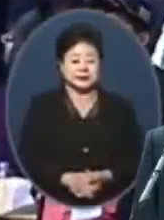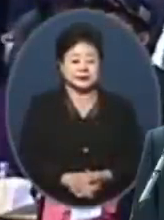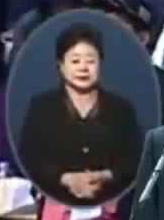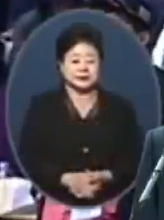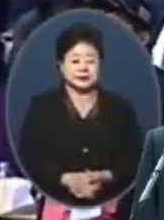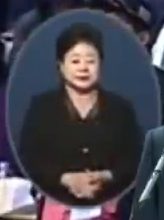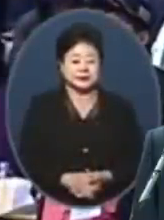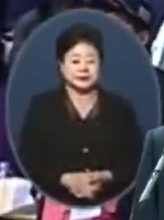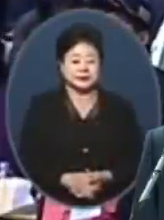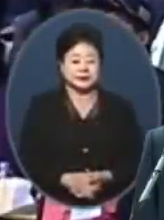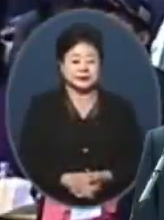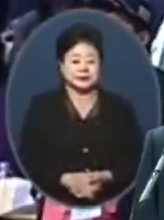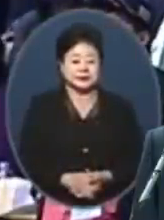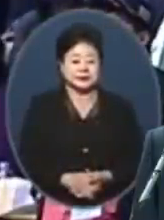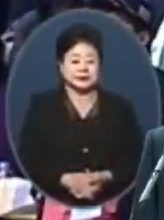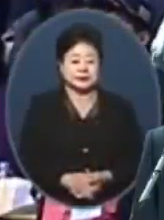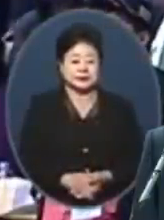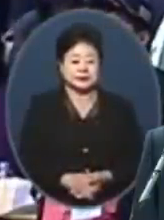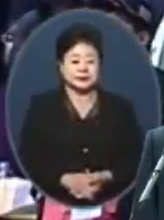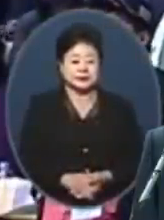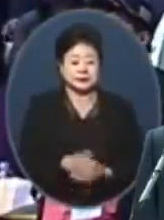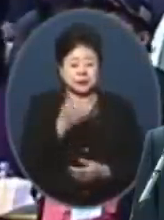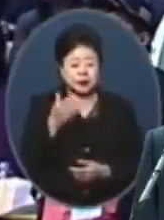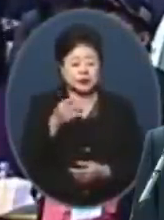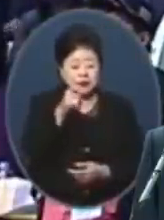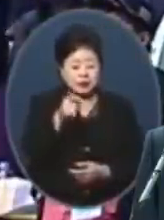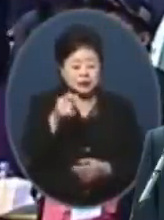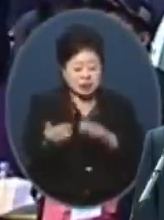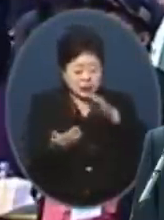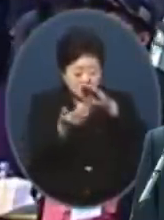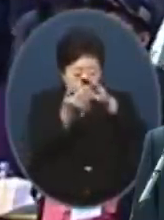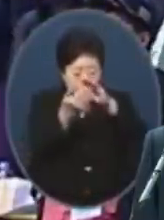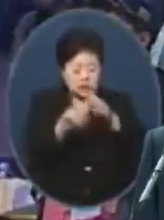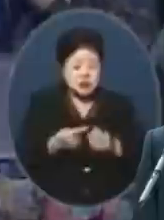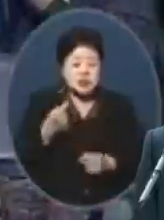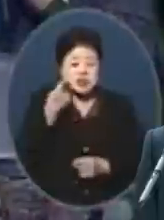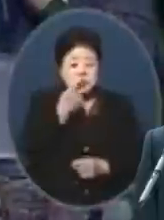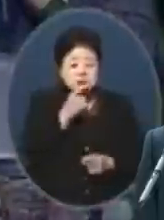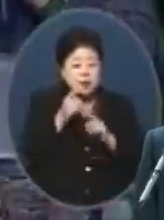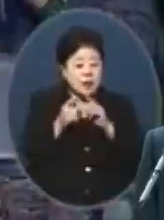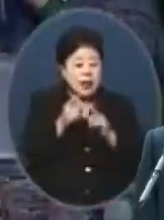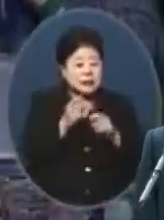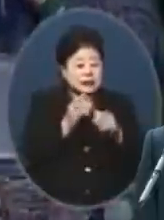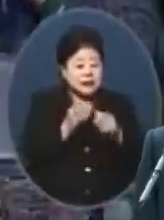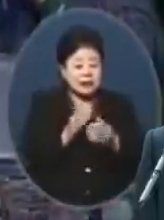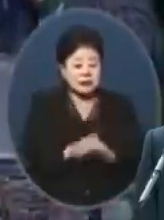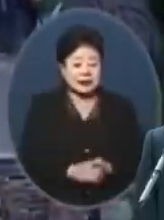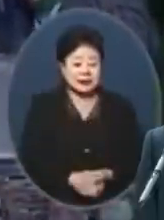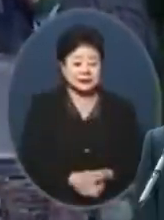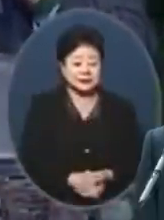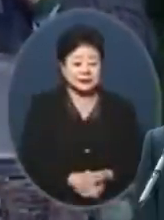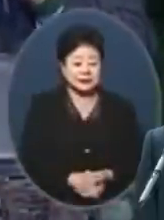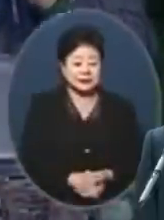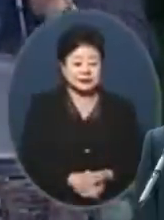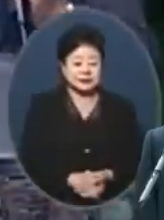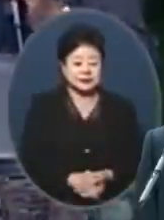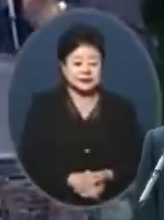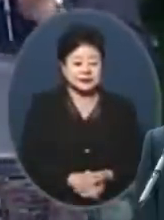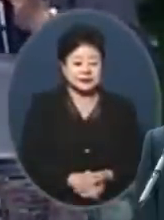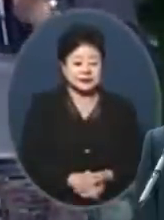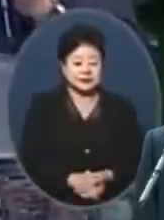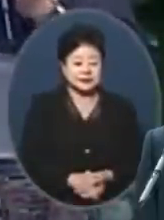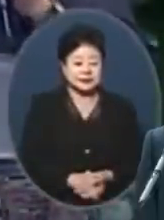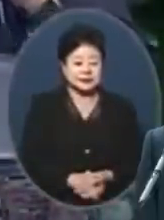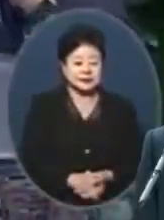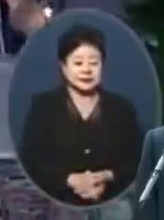you on the cross, believe it is coming to you. 여러분 이것이 이루어진다고 입으로 늘 말하십시오. Constantly confess